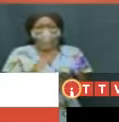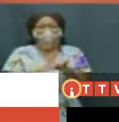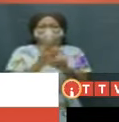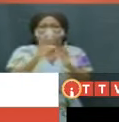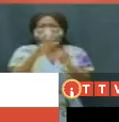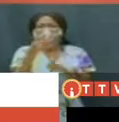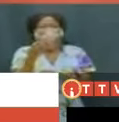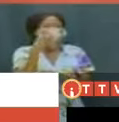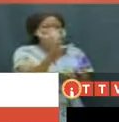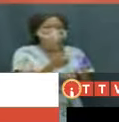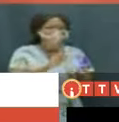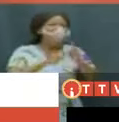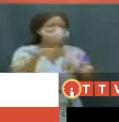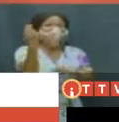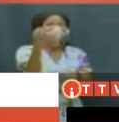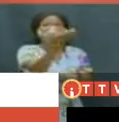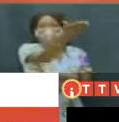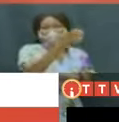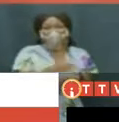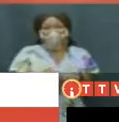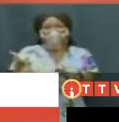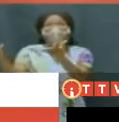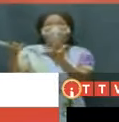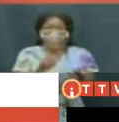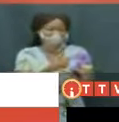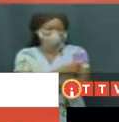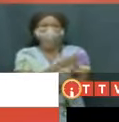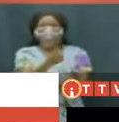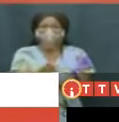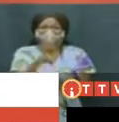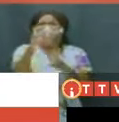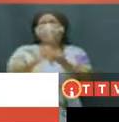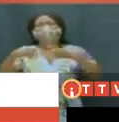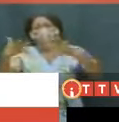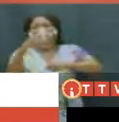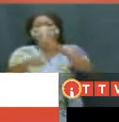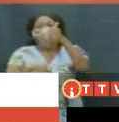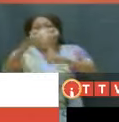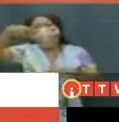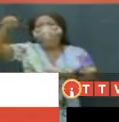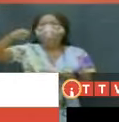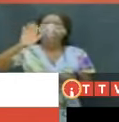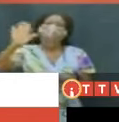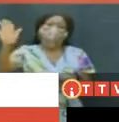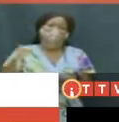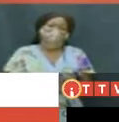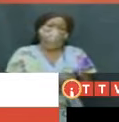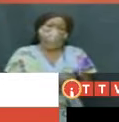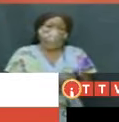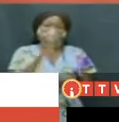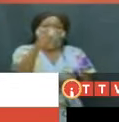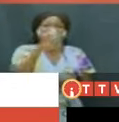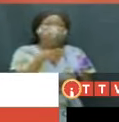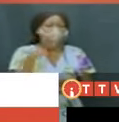mukutana Malawi kuti ayi kuno tindi mtsogoleri amene amaunika zimenezi bwinobwino komanso tindakatswiri amene amadziwa zimenezi